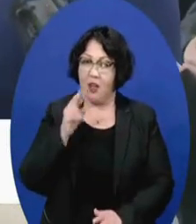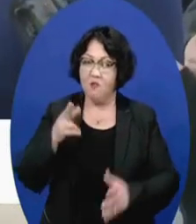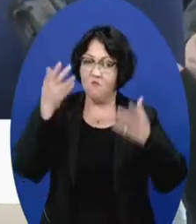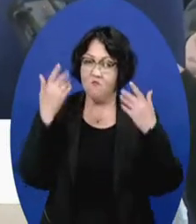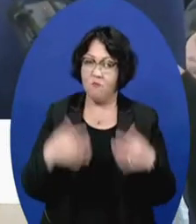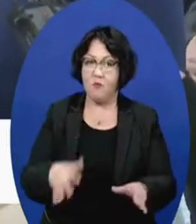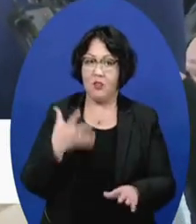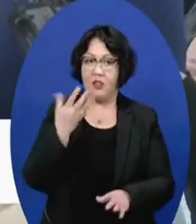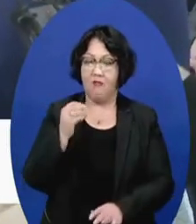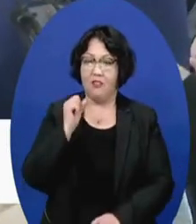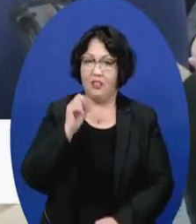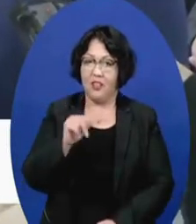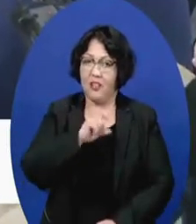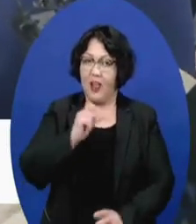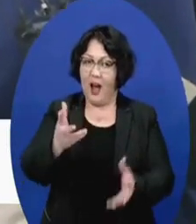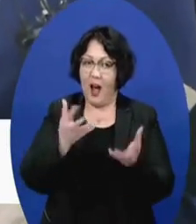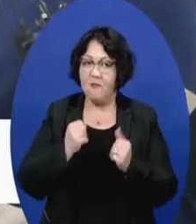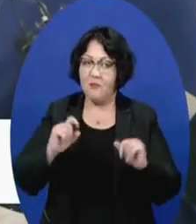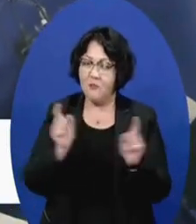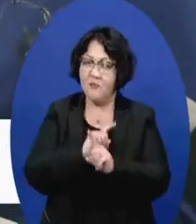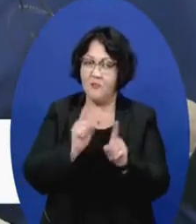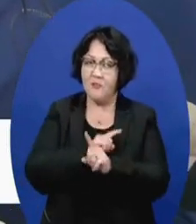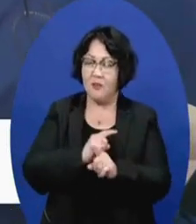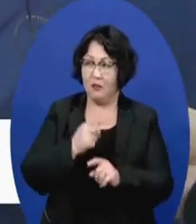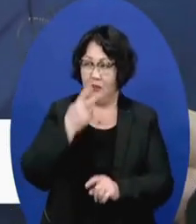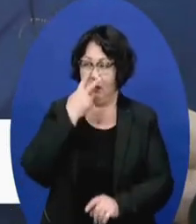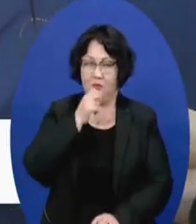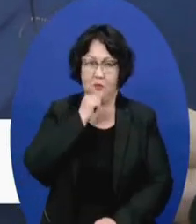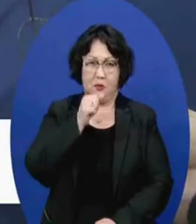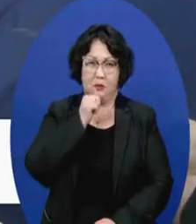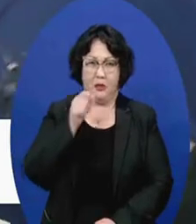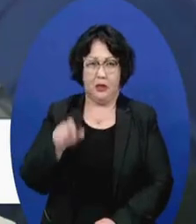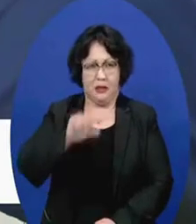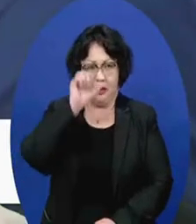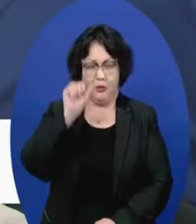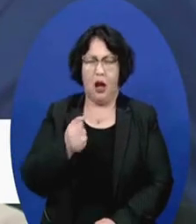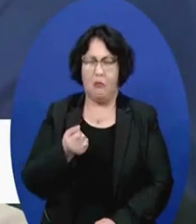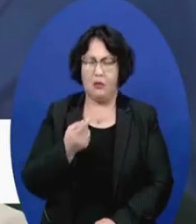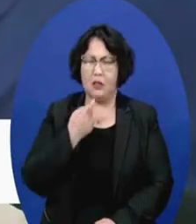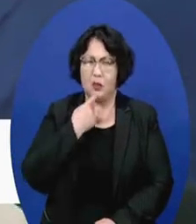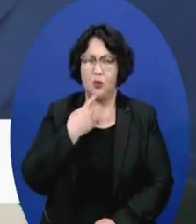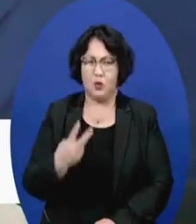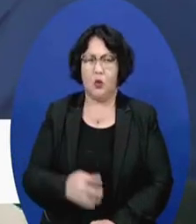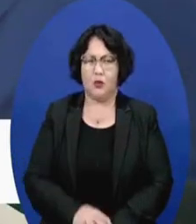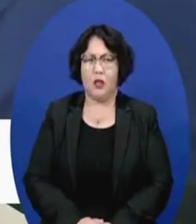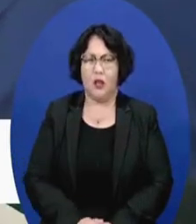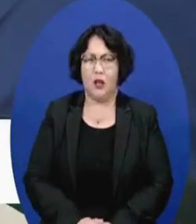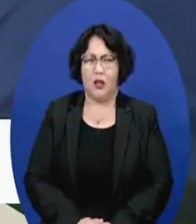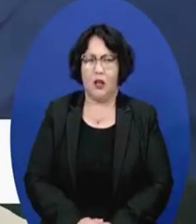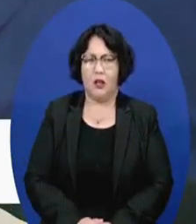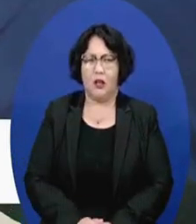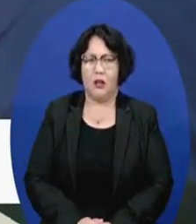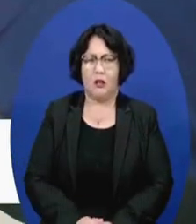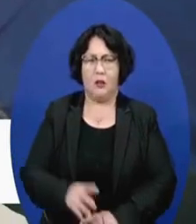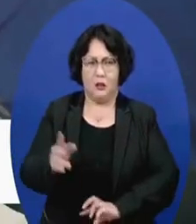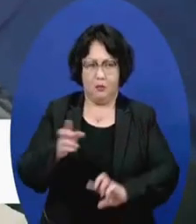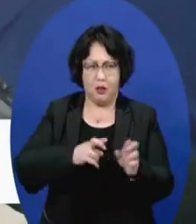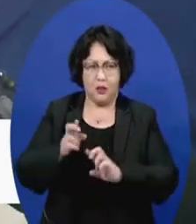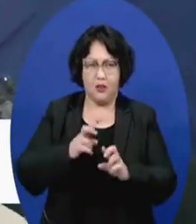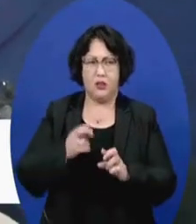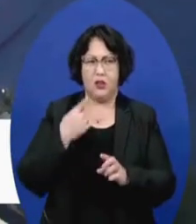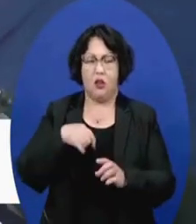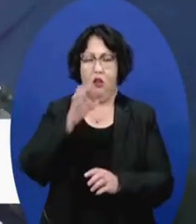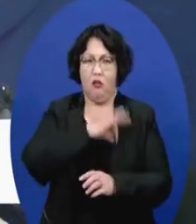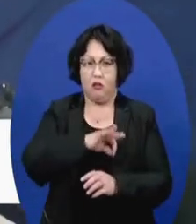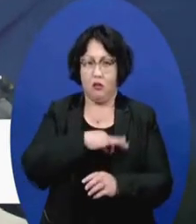байх. Заавал 50-ыг авъя л гээл хүсэт байгаа тэр асуудал нь л өөрөө жоохон төвөгтэй болоо. Тэгэхээр нөгөө угаасаа бизнесийнх нь орлого